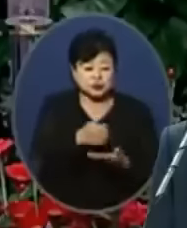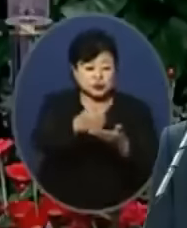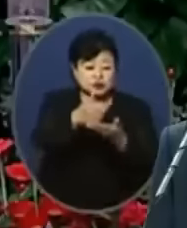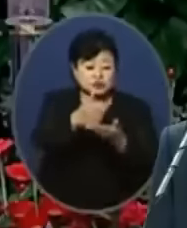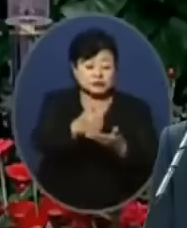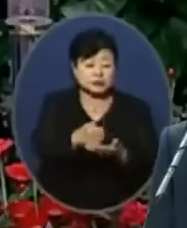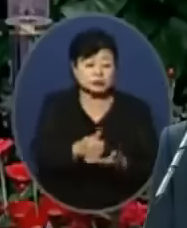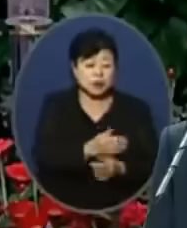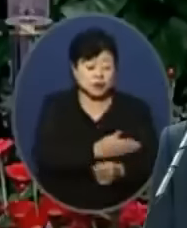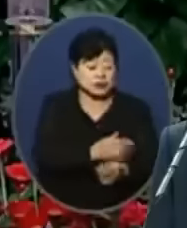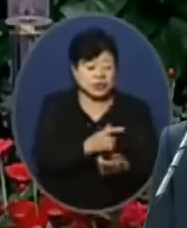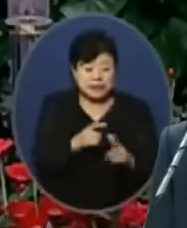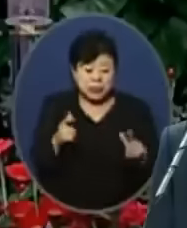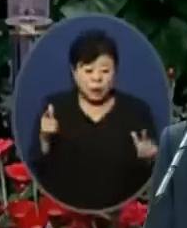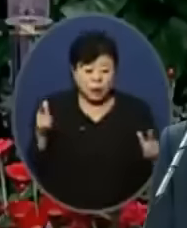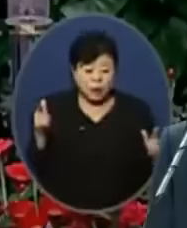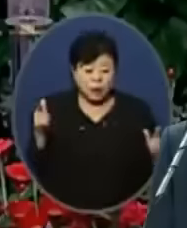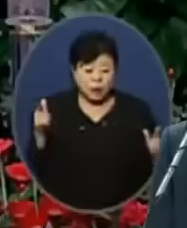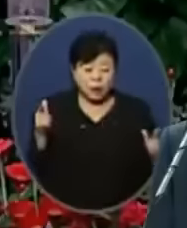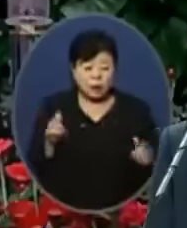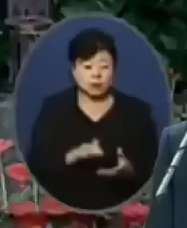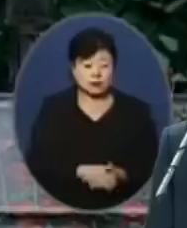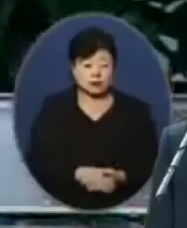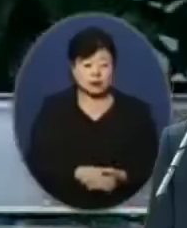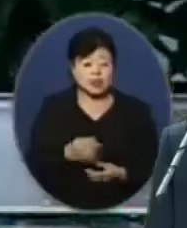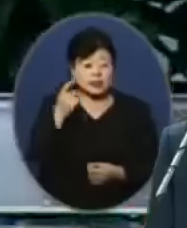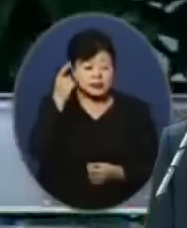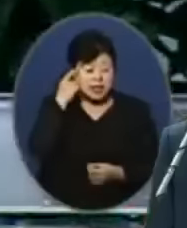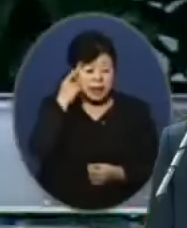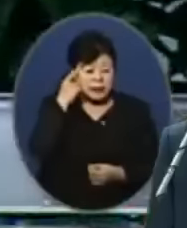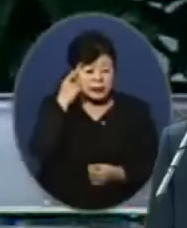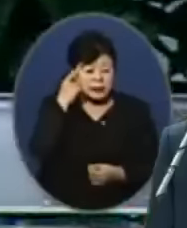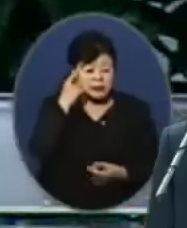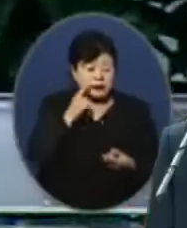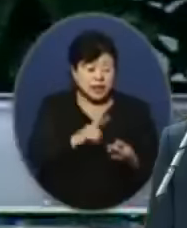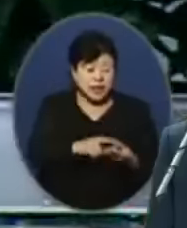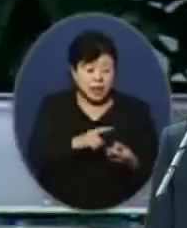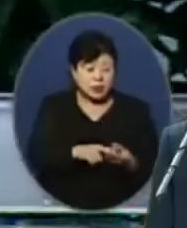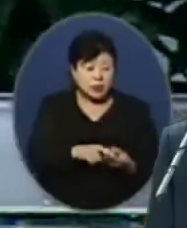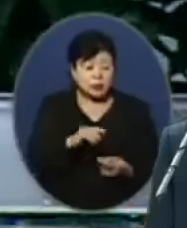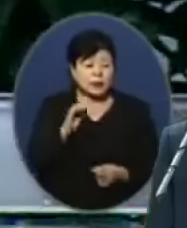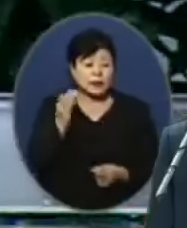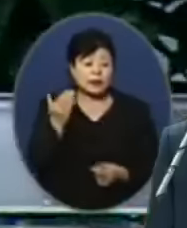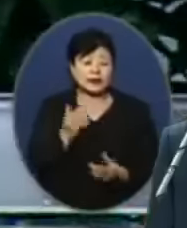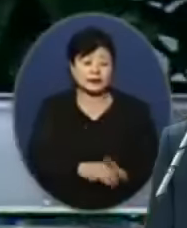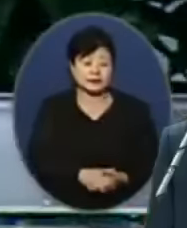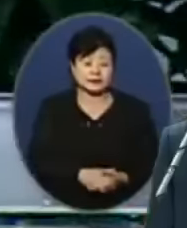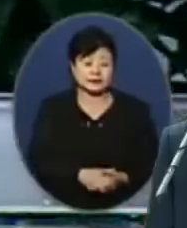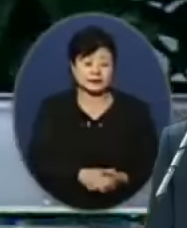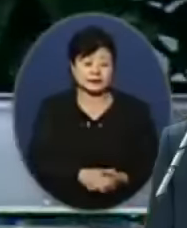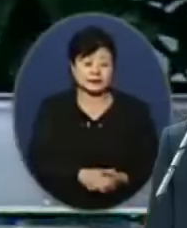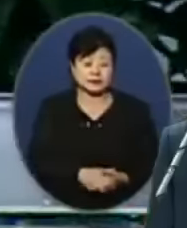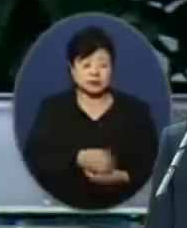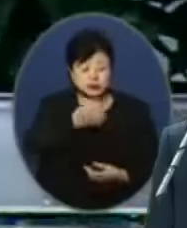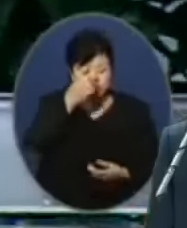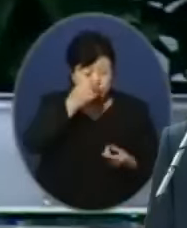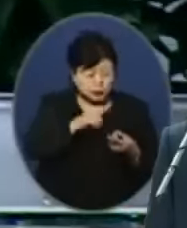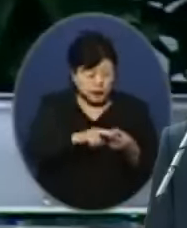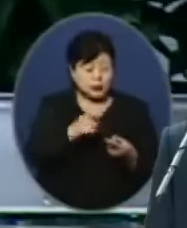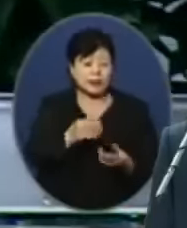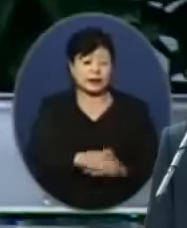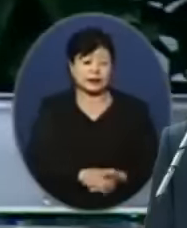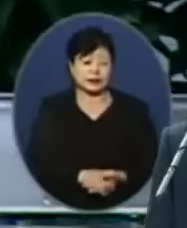주님이 과장하지 않지 않아요? 생각하는 자는 생각하는 대로 다 된다는 것입니다. 꿈꾼 대로 다